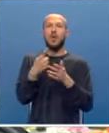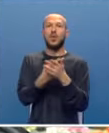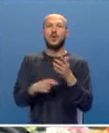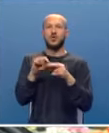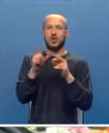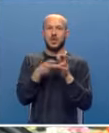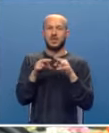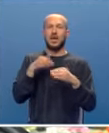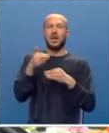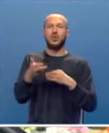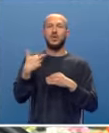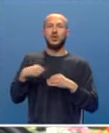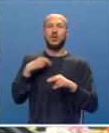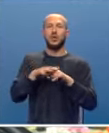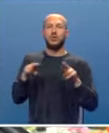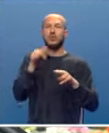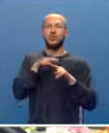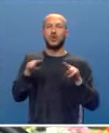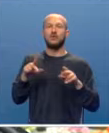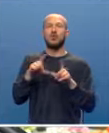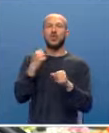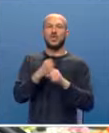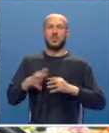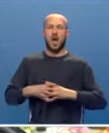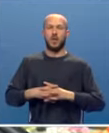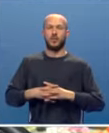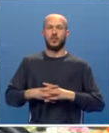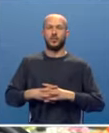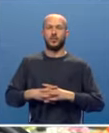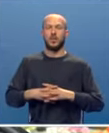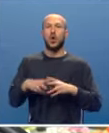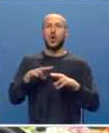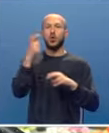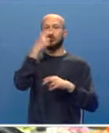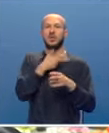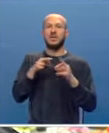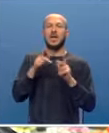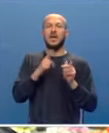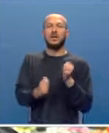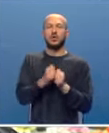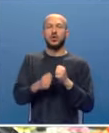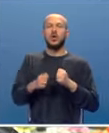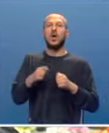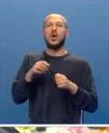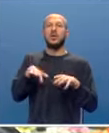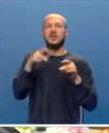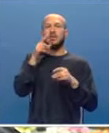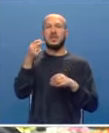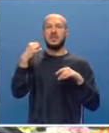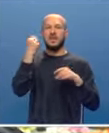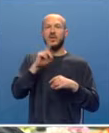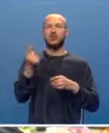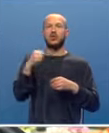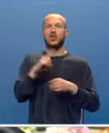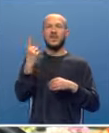činjenica da ni nakon 30 godina sudstvo i tužilaštvo u procesima osumnjičenih za ratne zločine, za odvod Srba iz Sarajeva, nisu došli do